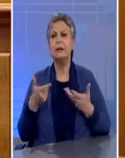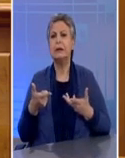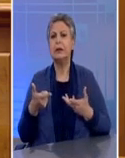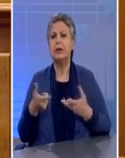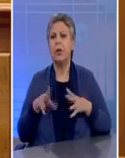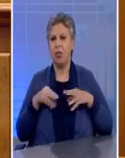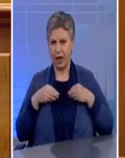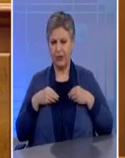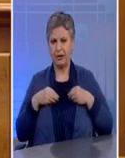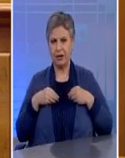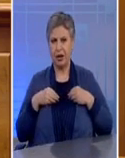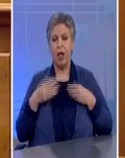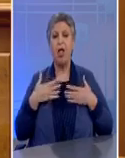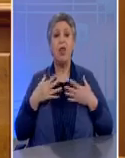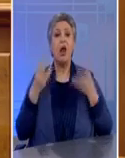ποια είναι η θέση για τη Μακεδονία.